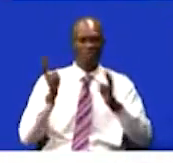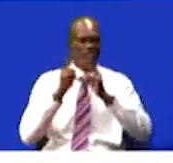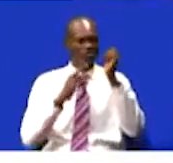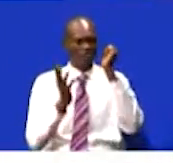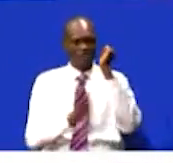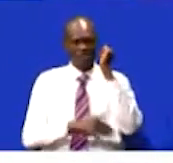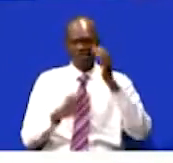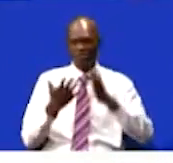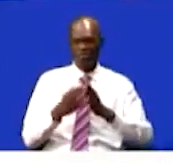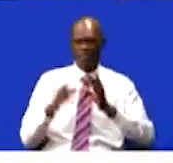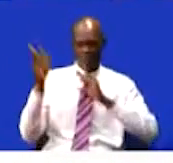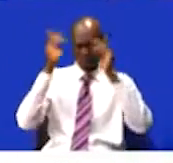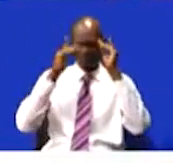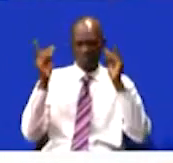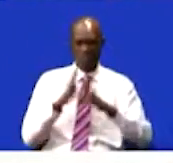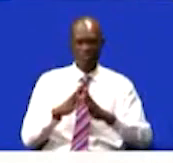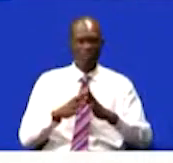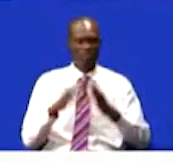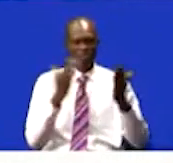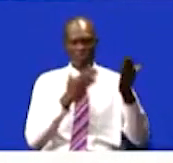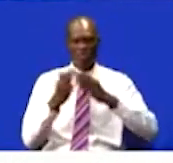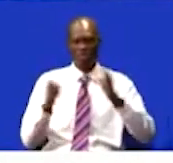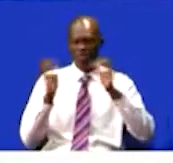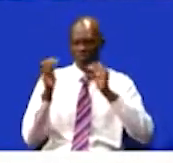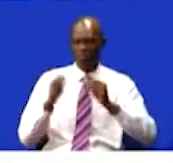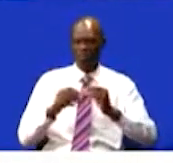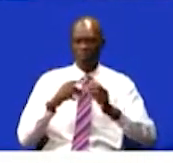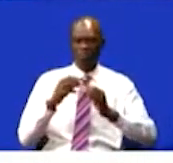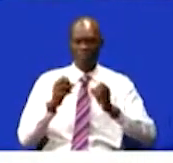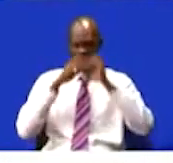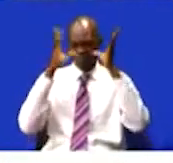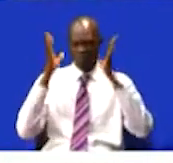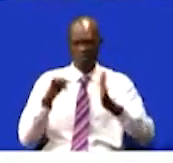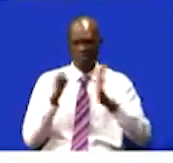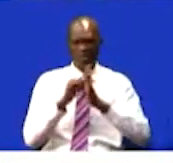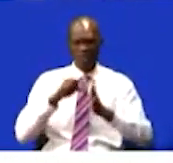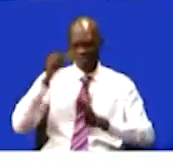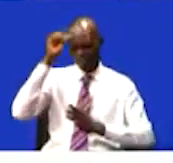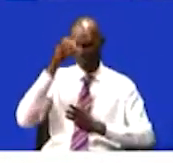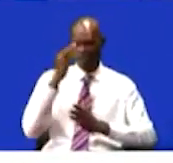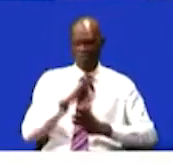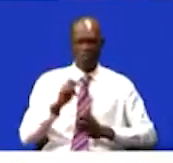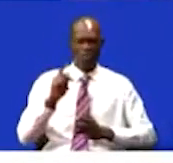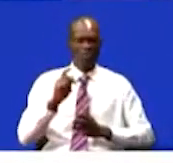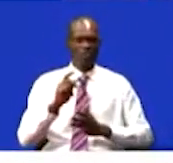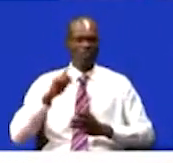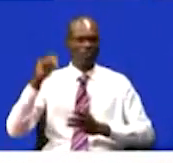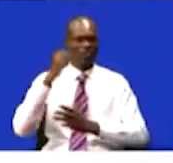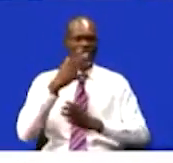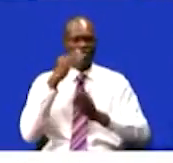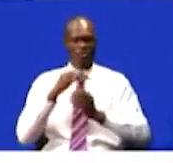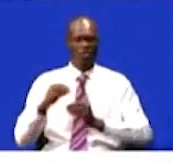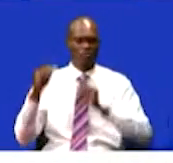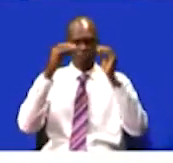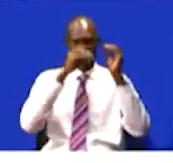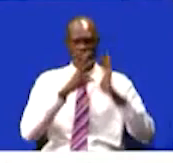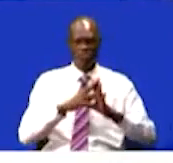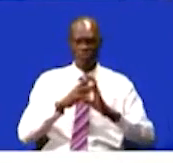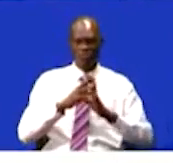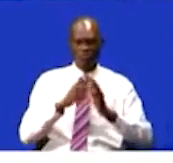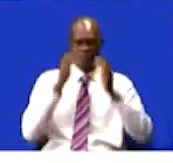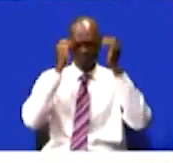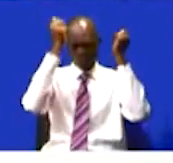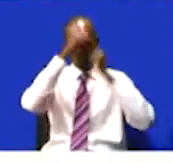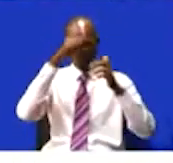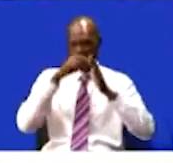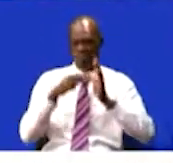rwake. Gima lich ahinya ni sirikal mar Kenya dwa tero jomoko Haiti to gin Kenya ka. To gin shortage of, gin